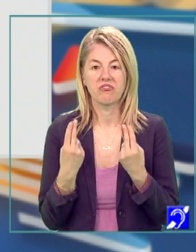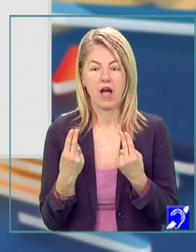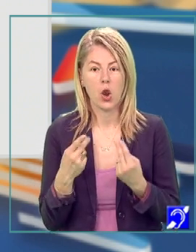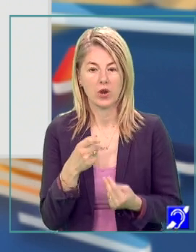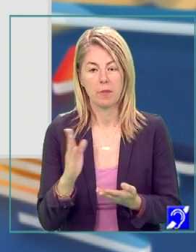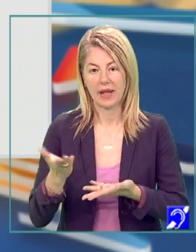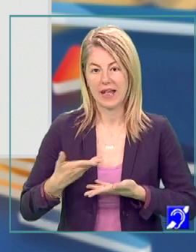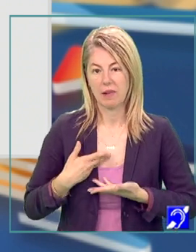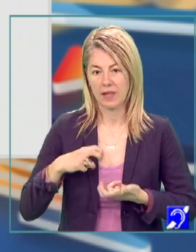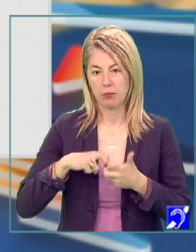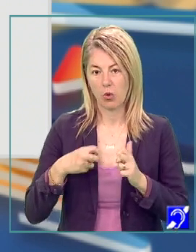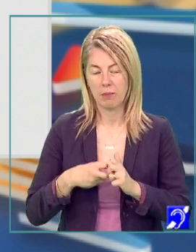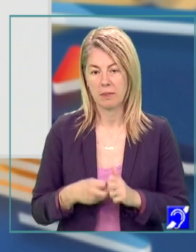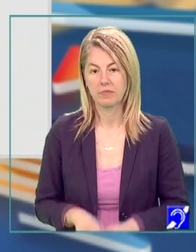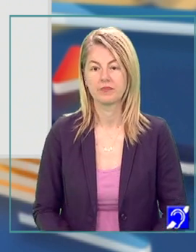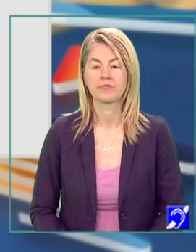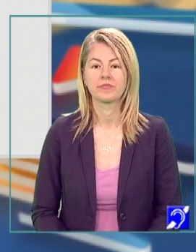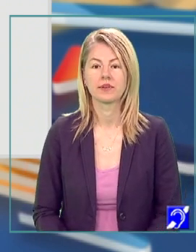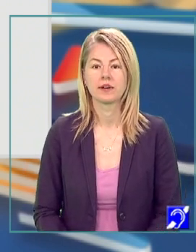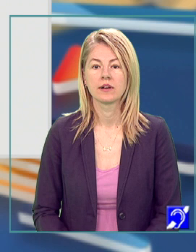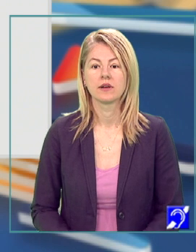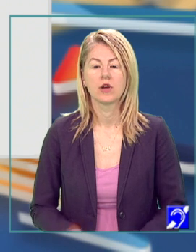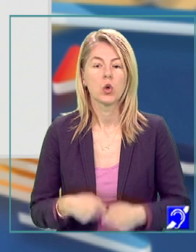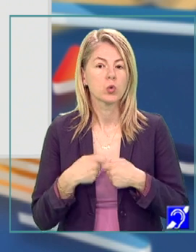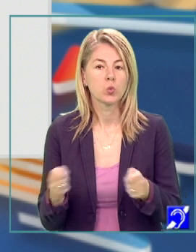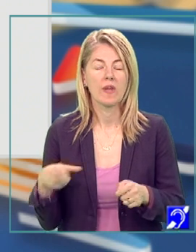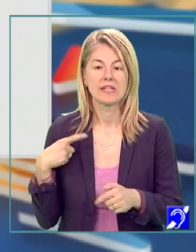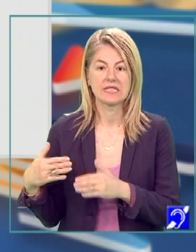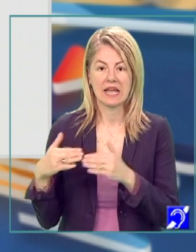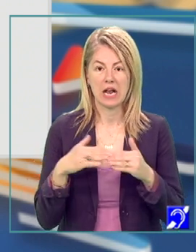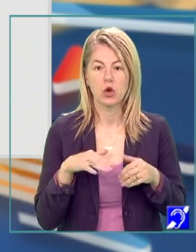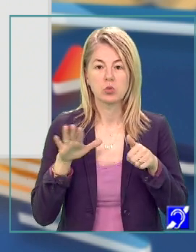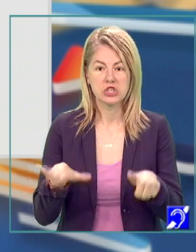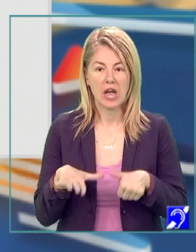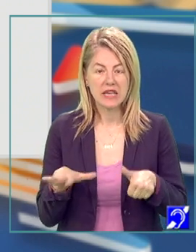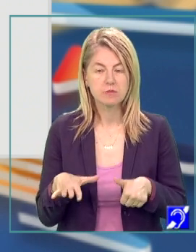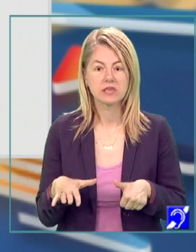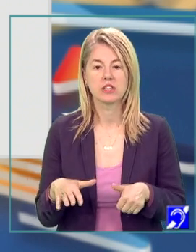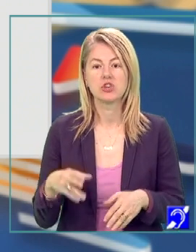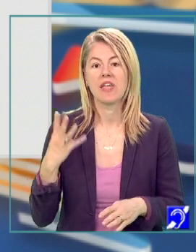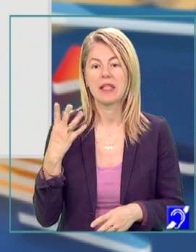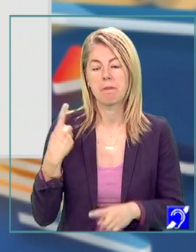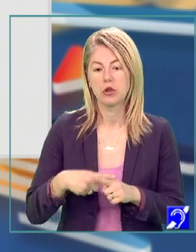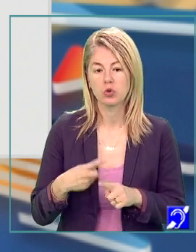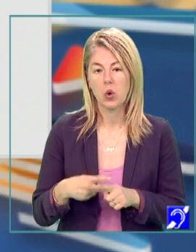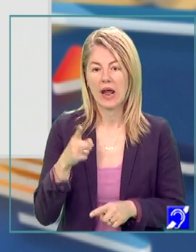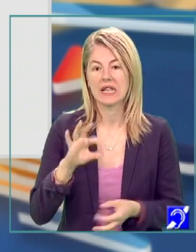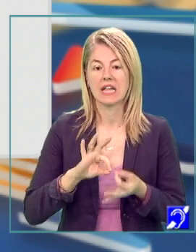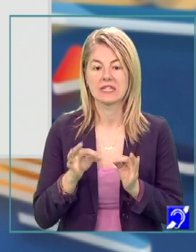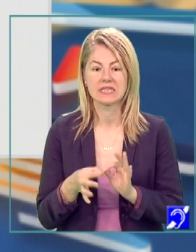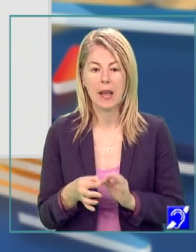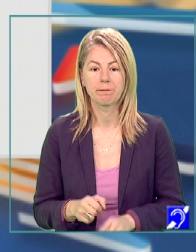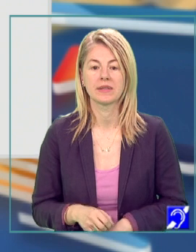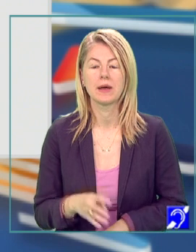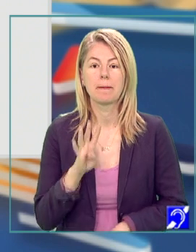pe care le avem cu un rând mai sus. Deci va fi egal cu 16 plus 6 plus 16 plus 6,